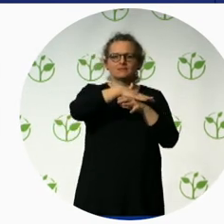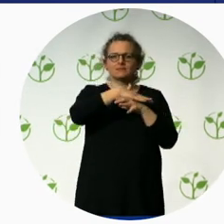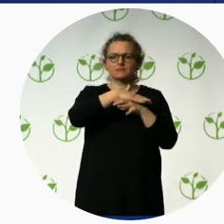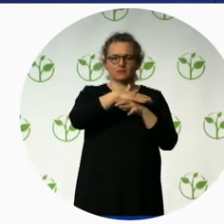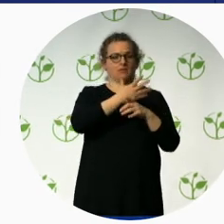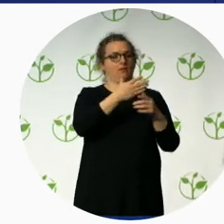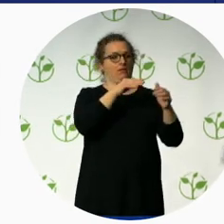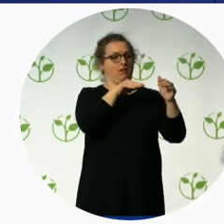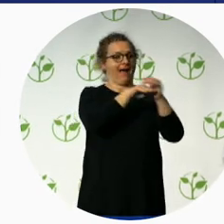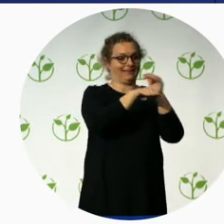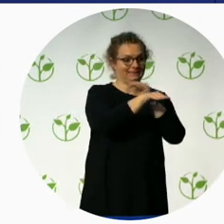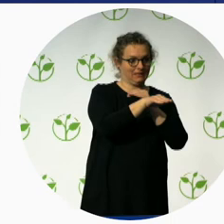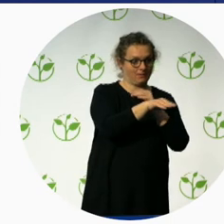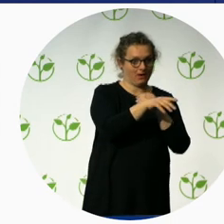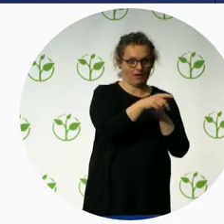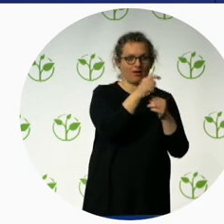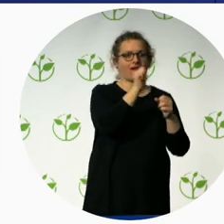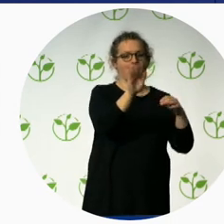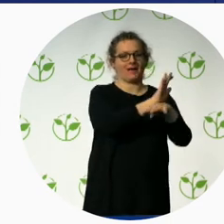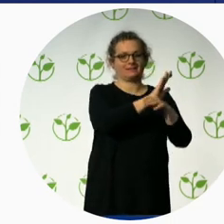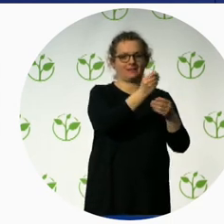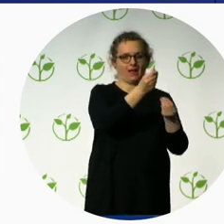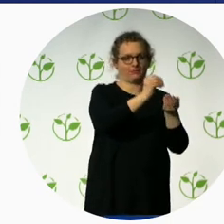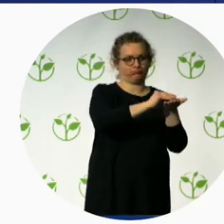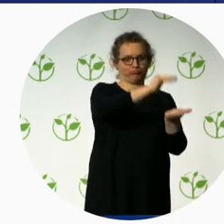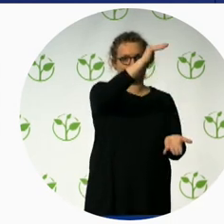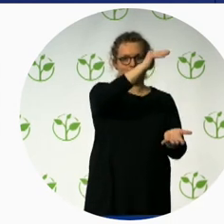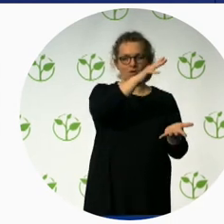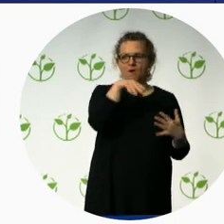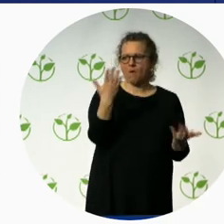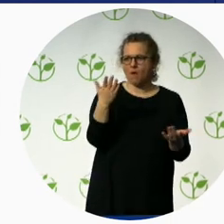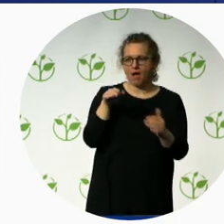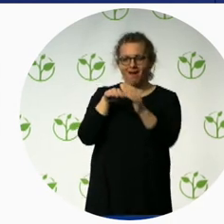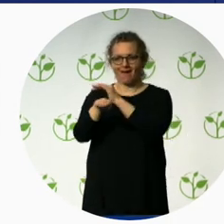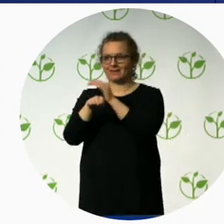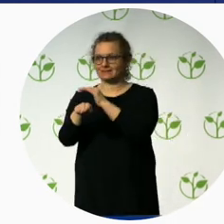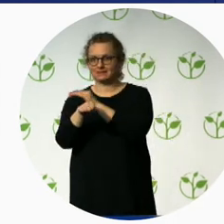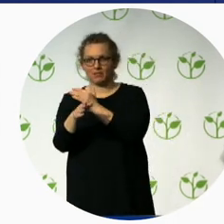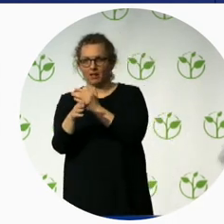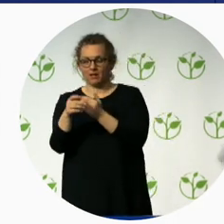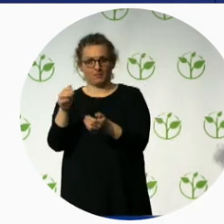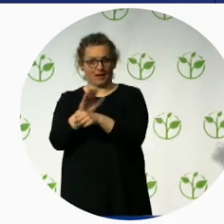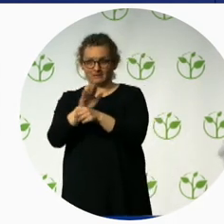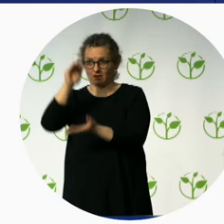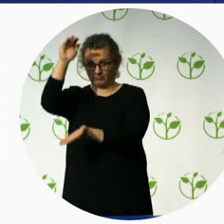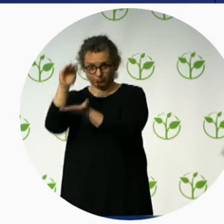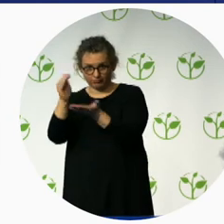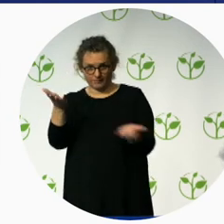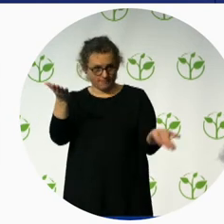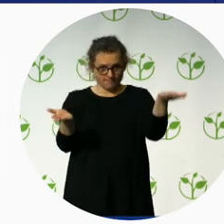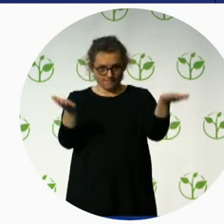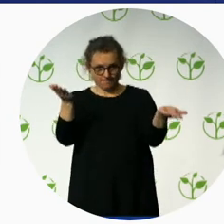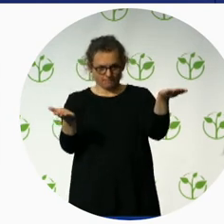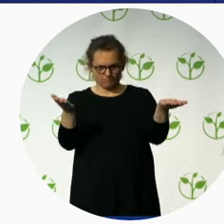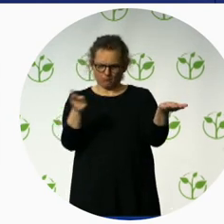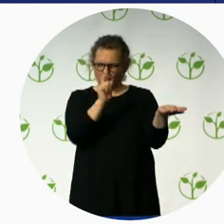But sometimes it is also the great promotion for the city, for the